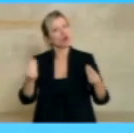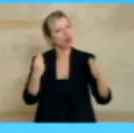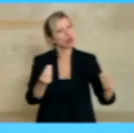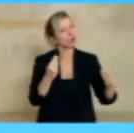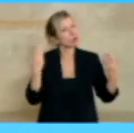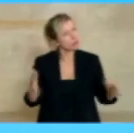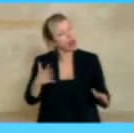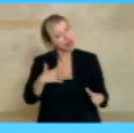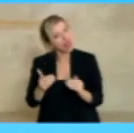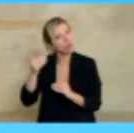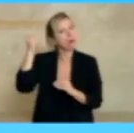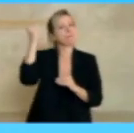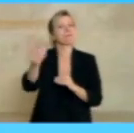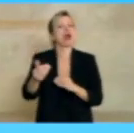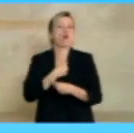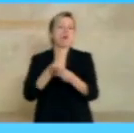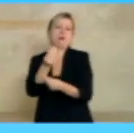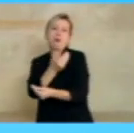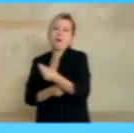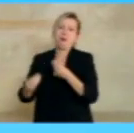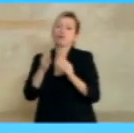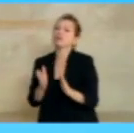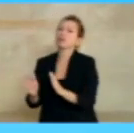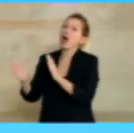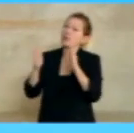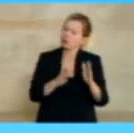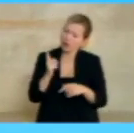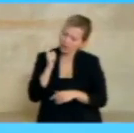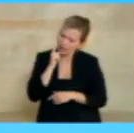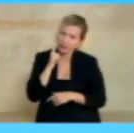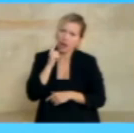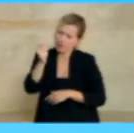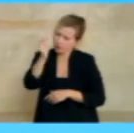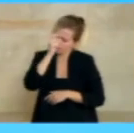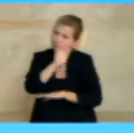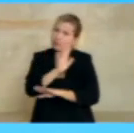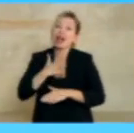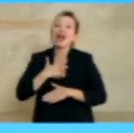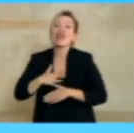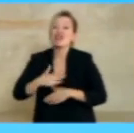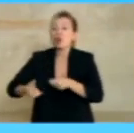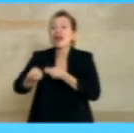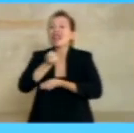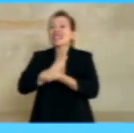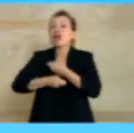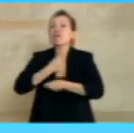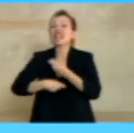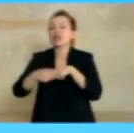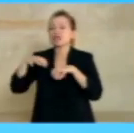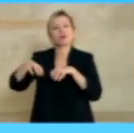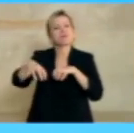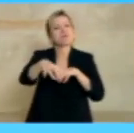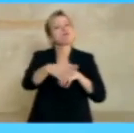θέλουμε να δώσουμε ακόμα περισσότερα. Ταυτόχρονα όμως αναγνωρίζουμε ότι είναι καλό και οι επιχειρήσεις να αποκτούν μεγαλύτερο μέγεθος. Γι' αυτό έχουμε δώσει